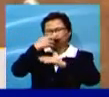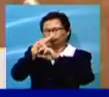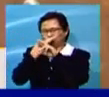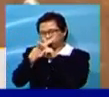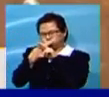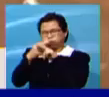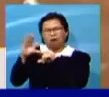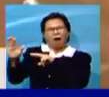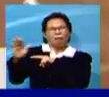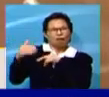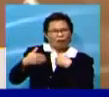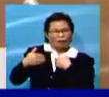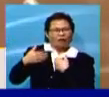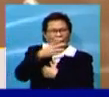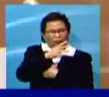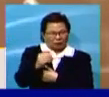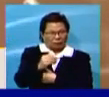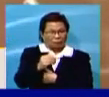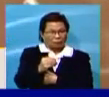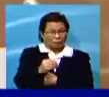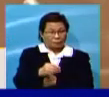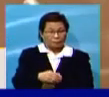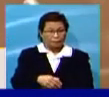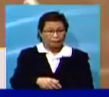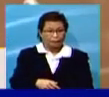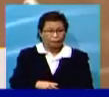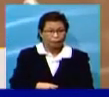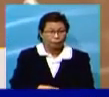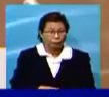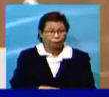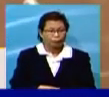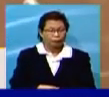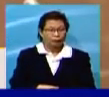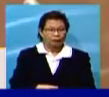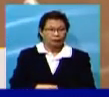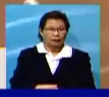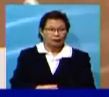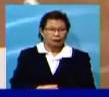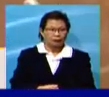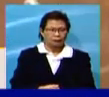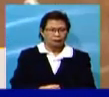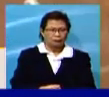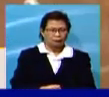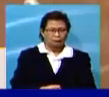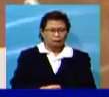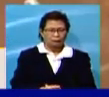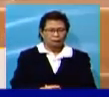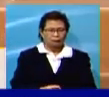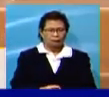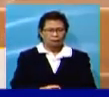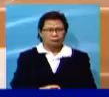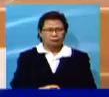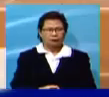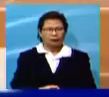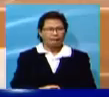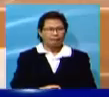saya percaya kalau tidak ada jaringan di belakang, banyak masalah boleh kita selesaikan dengan baik.